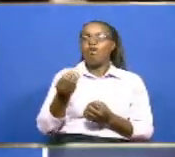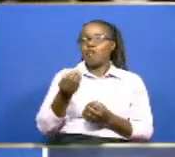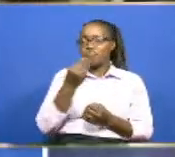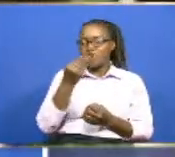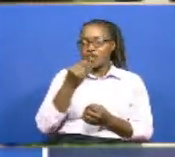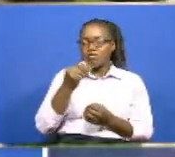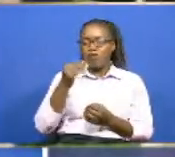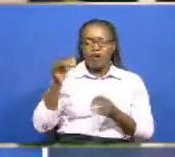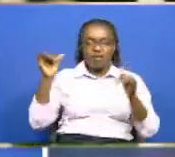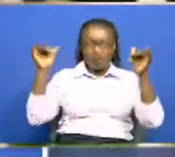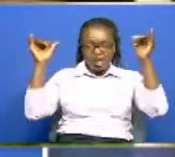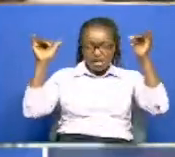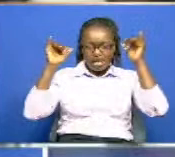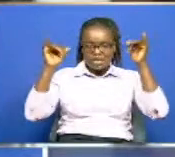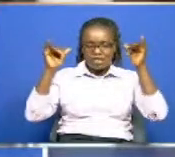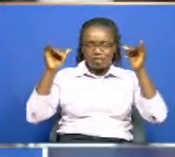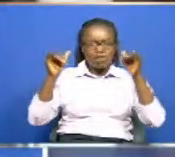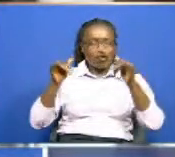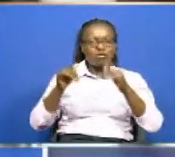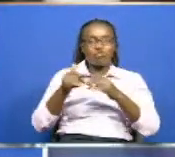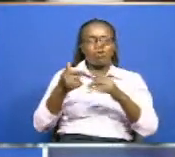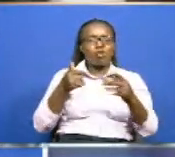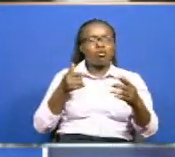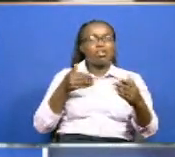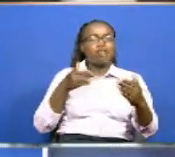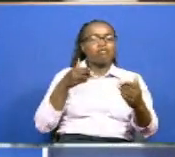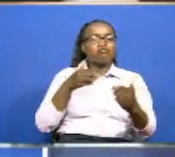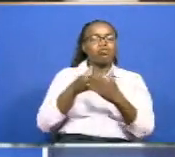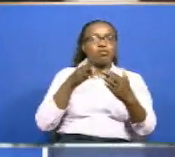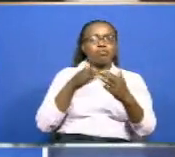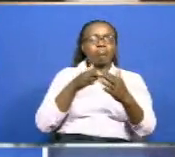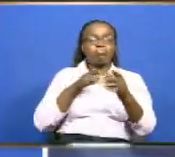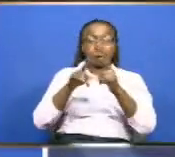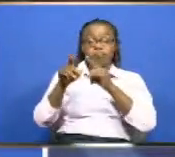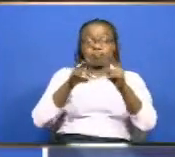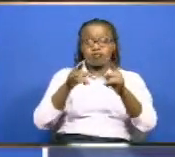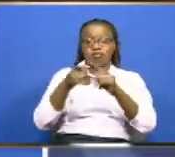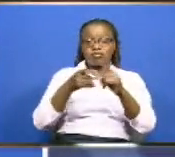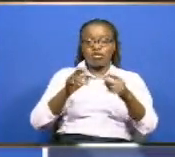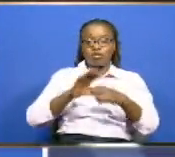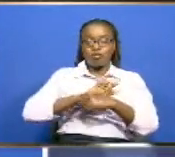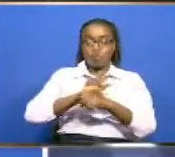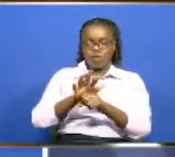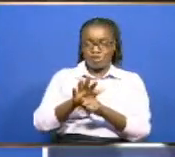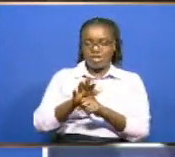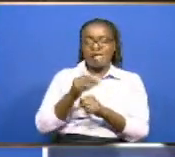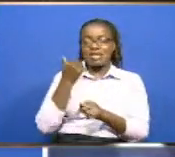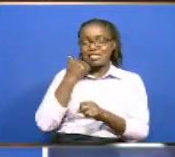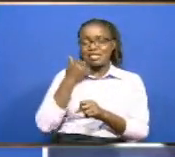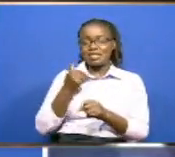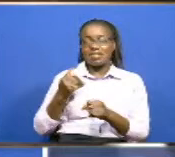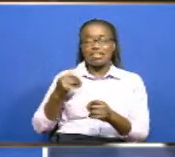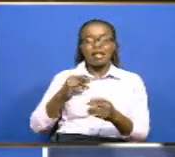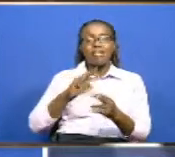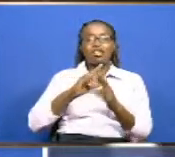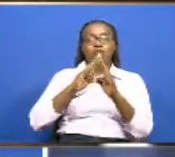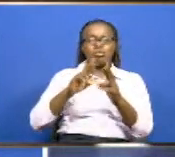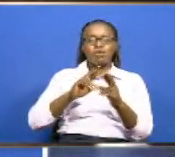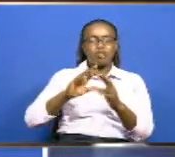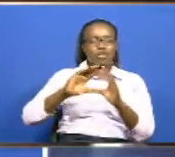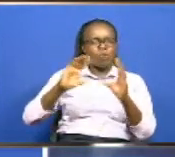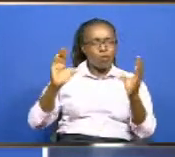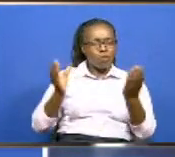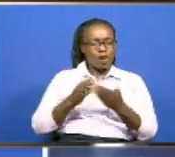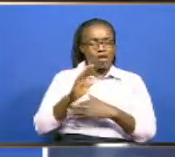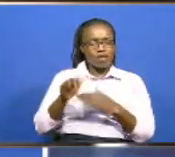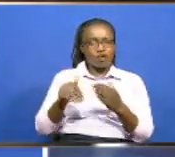nje kutokana na vikwazo vya usafiri vilivyofuatia kuzuka kwa ugonjwa wa COVID-19 kote duniani na hali ya kuenea kwa